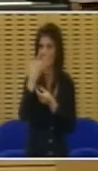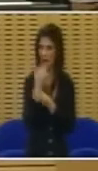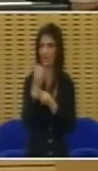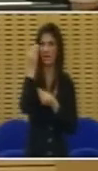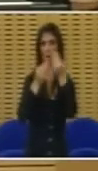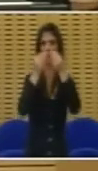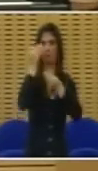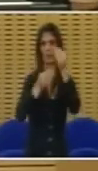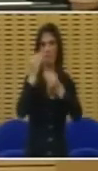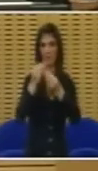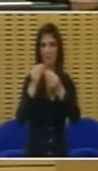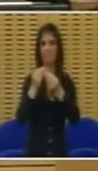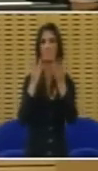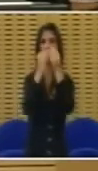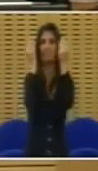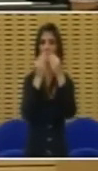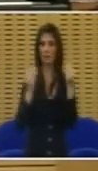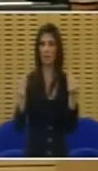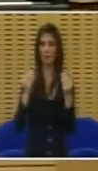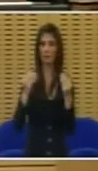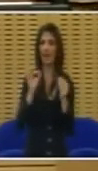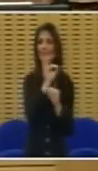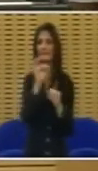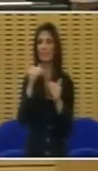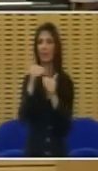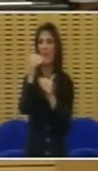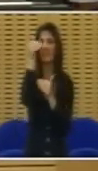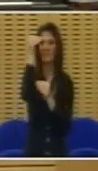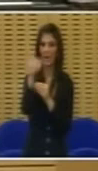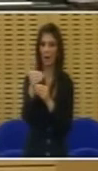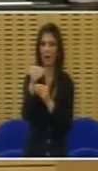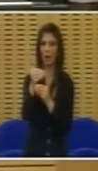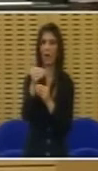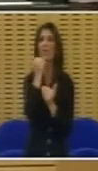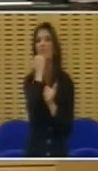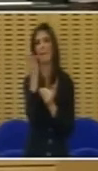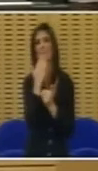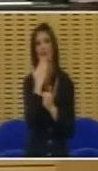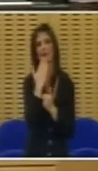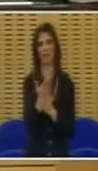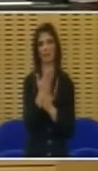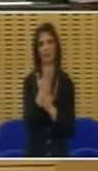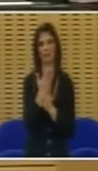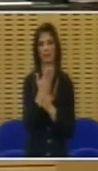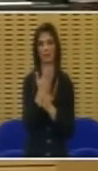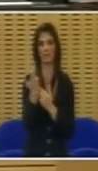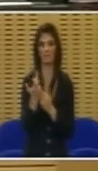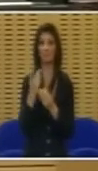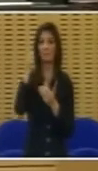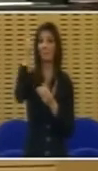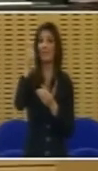σε τεράστιες προβλέψεις στην τράπεζα χωρίς πηγές αποπληρωμής. Τα δάνεια στη Μαρφή Λαϊκή από το